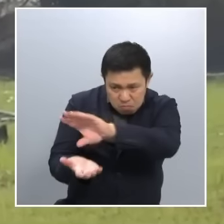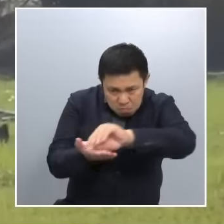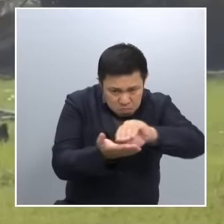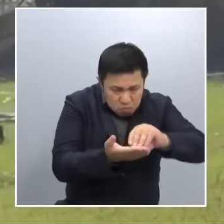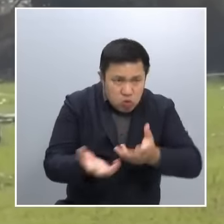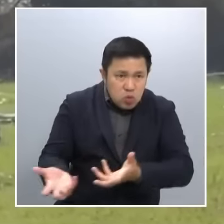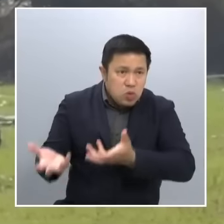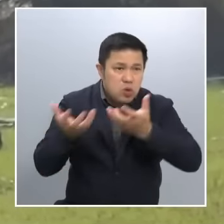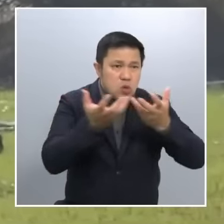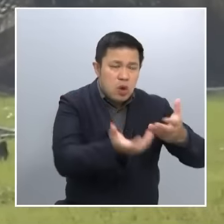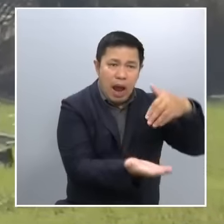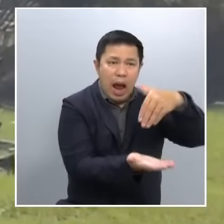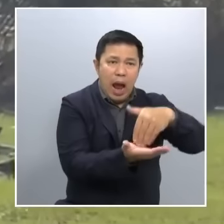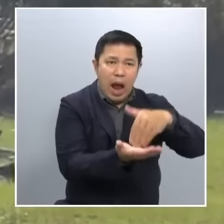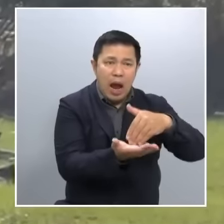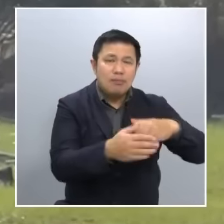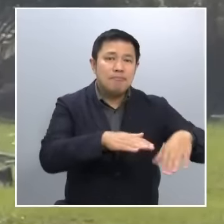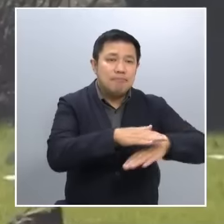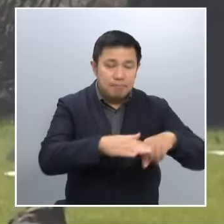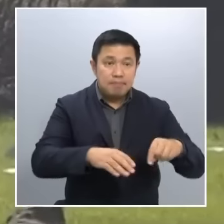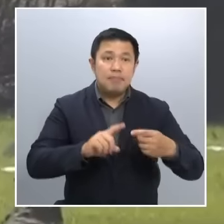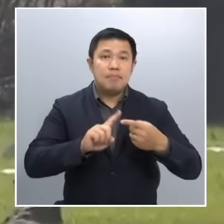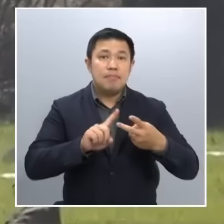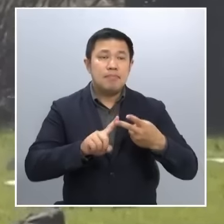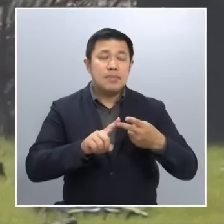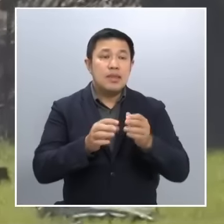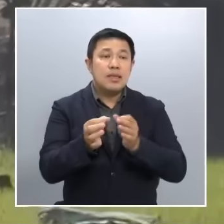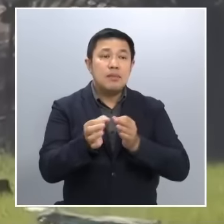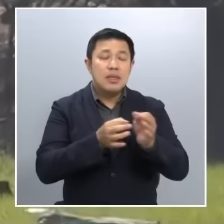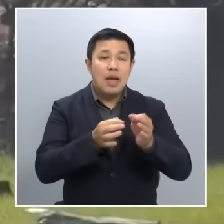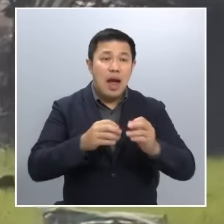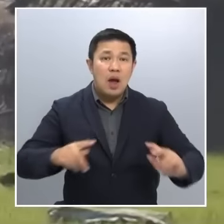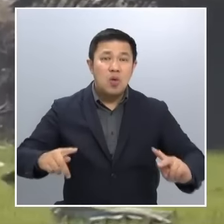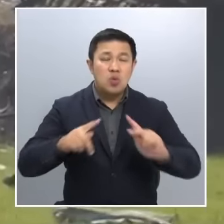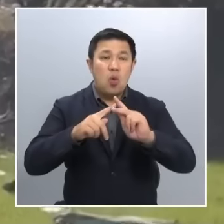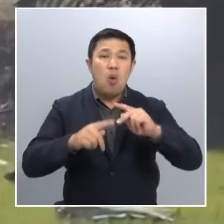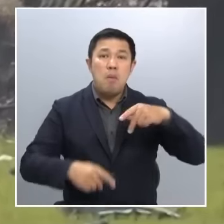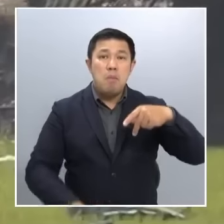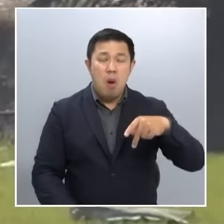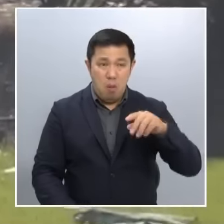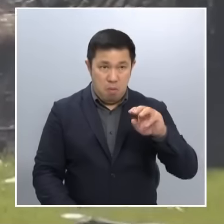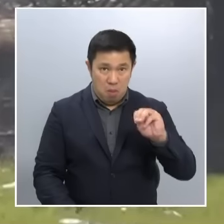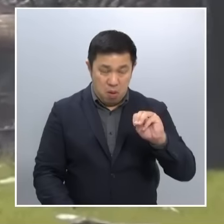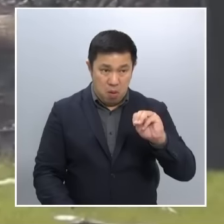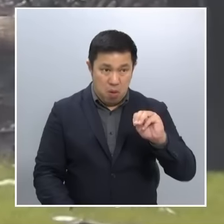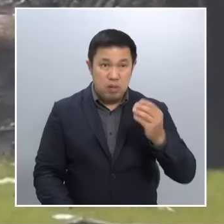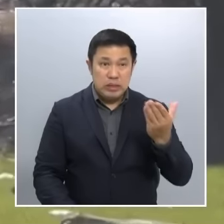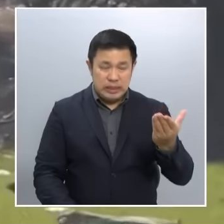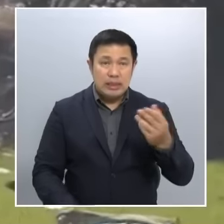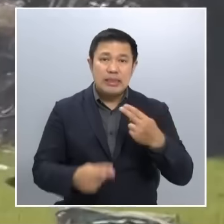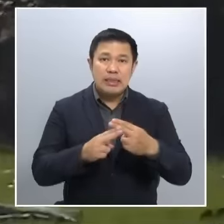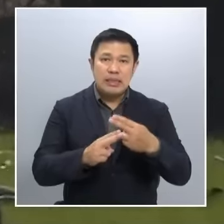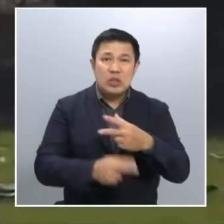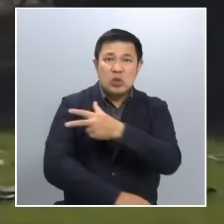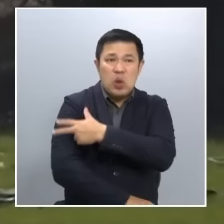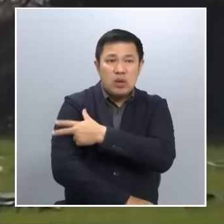างขณะที่ที่ปรึกษารัฐมนตรีว่าการกระทรวงการพัฒนาสังคมและความมั่นคงของมนุษย์ดร.อุดมต่งฟ้าก็เดินท